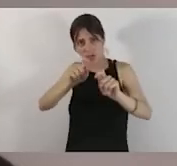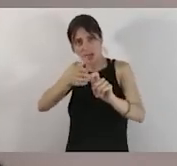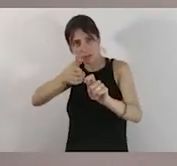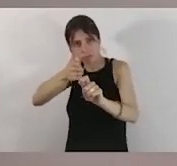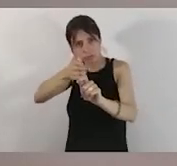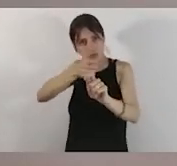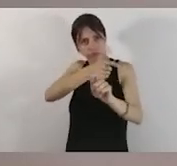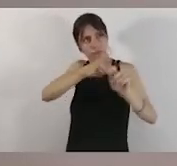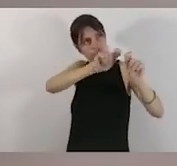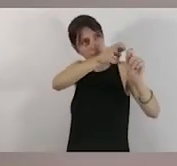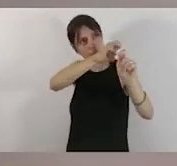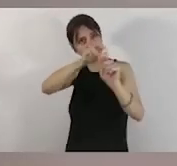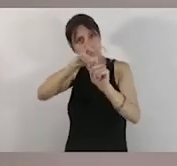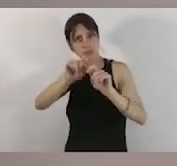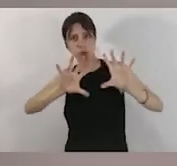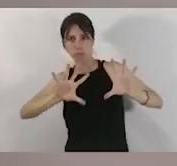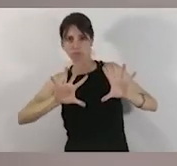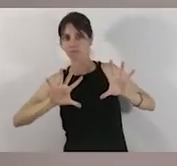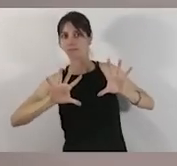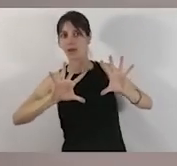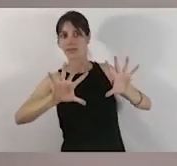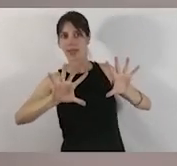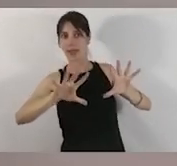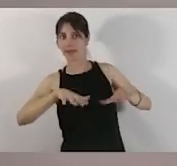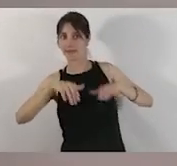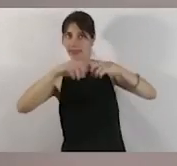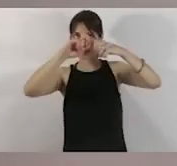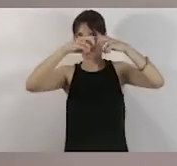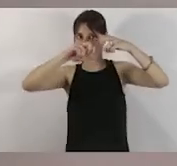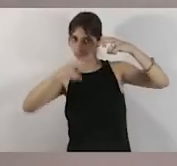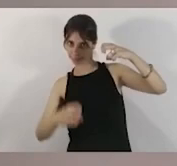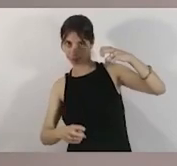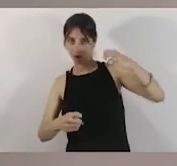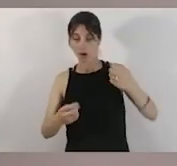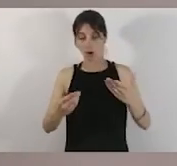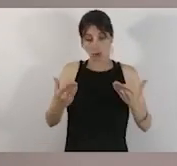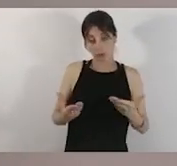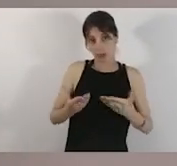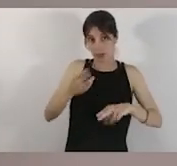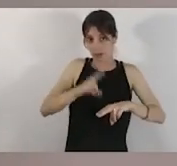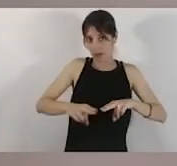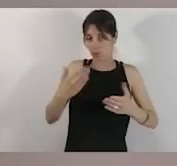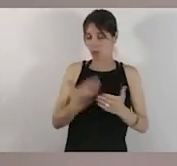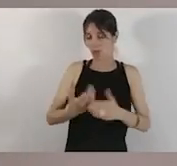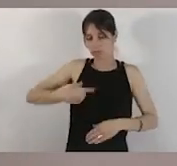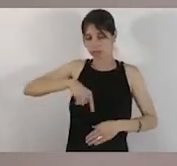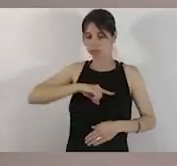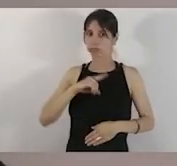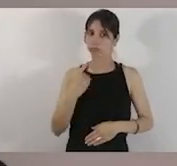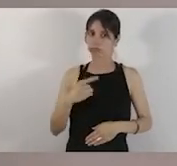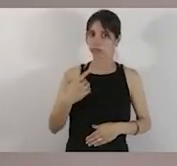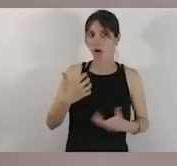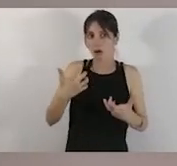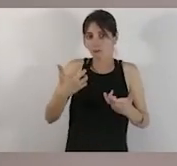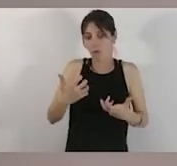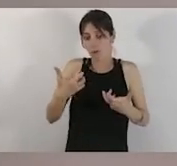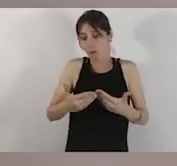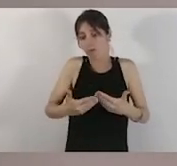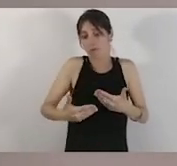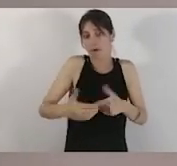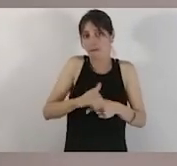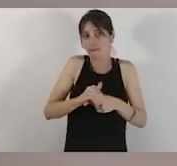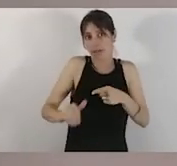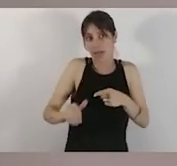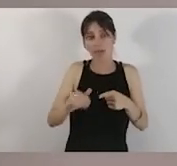aujourd'hui, ce travail est très important, très attendu aussi, parce que ça fait l'objet. Je crois que Madame Rolbert va intervenir, mais juste pour dire que